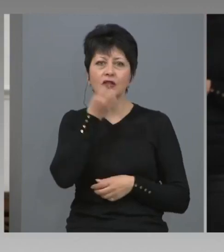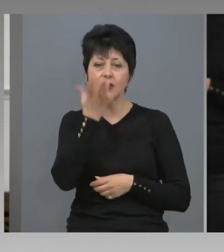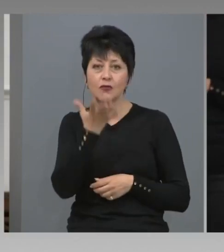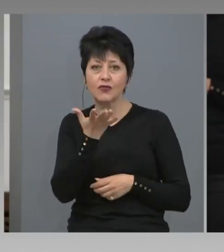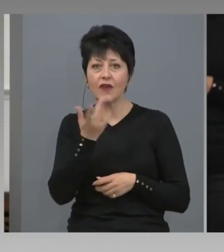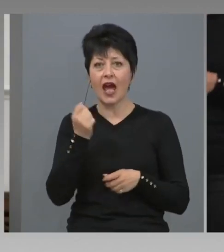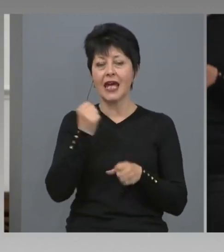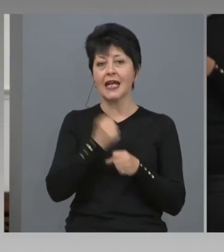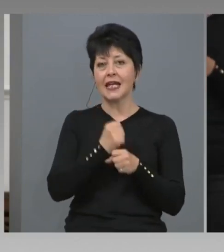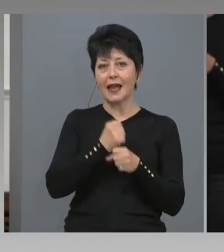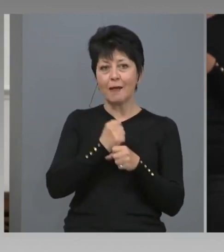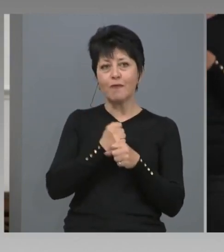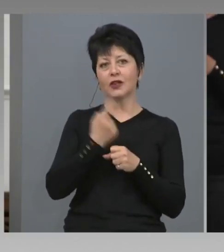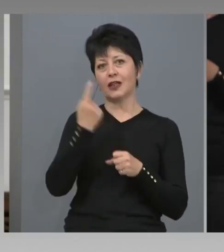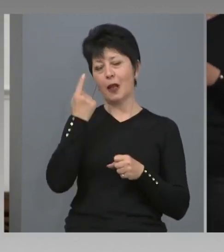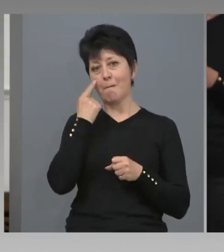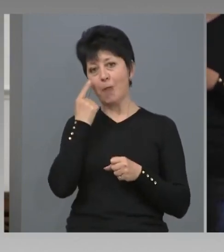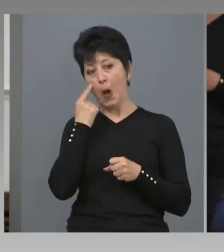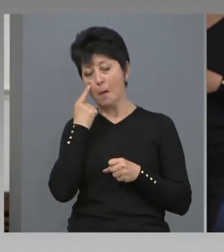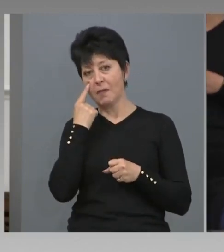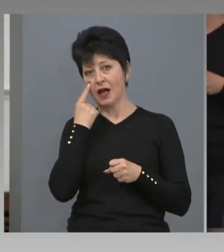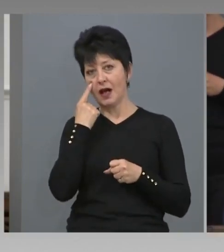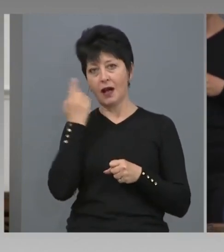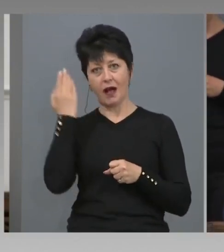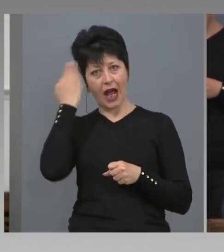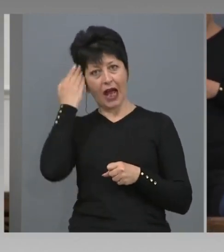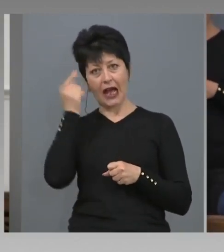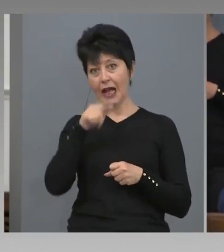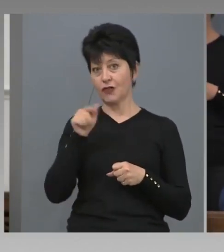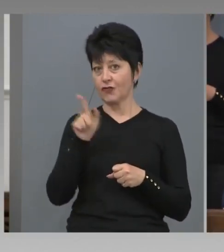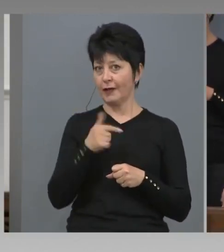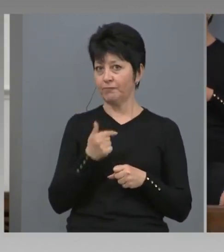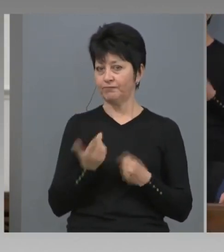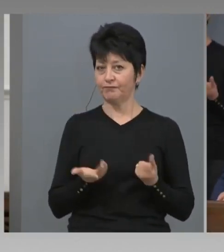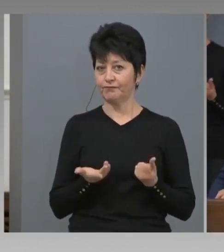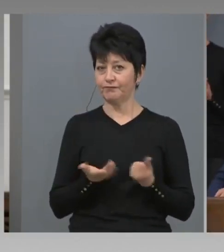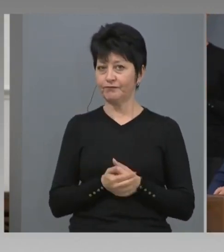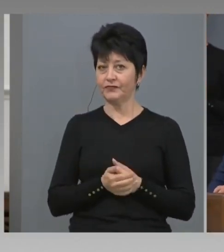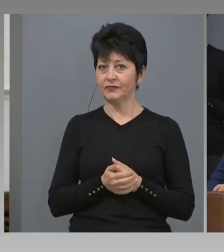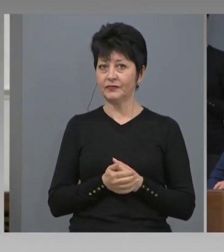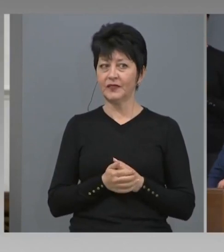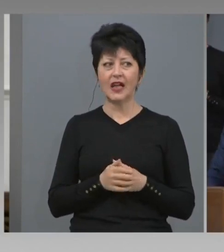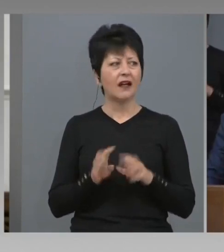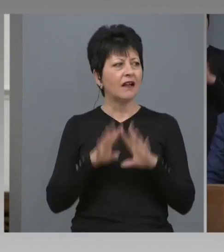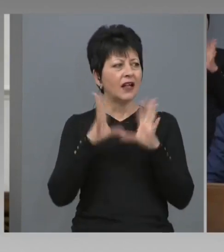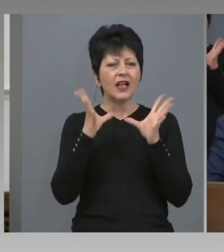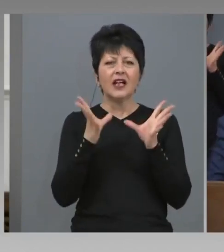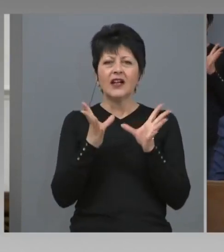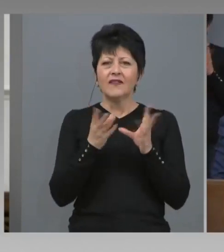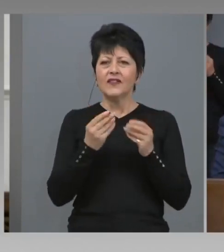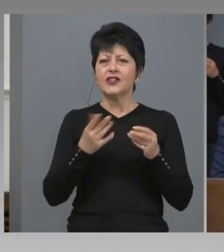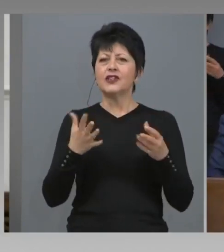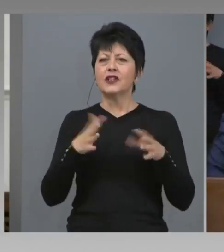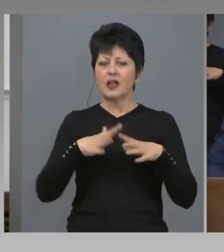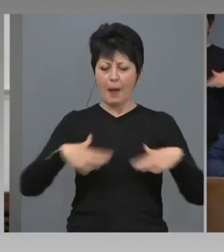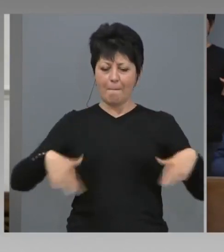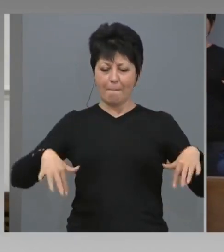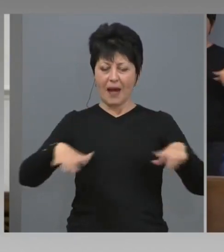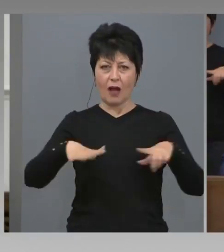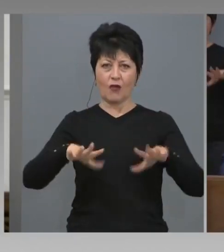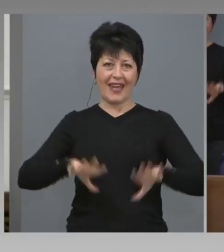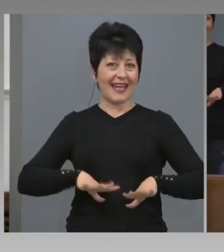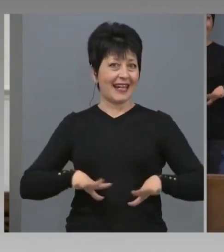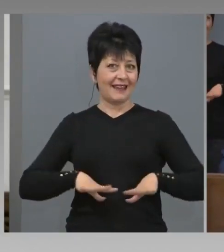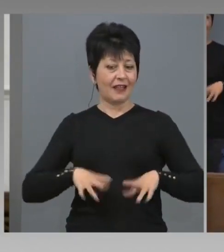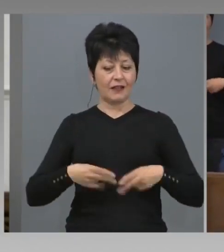работят по принципа проба грешка. Добре, нека да говорим за проба грешка. Всички паркове и градинки са отворени.